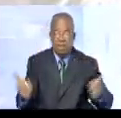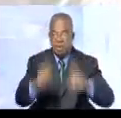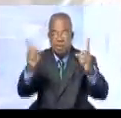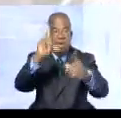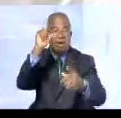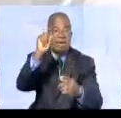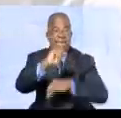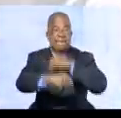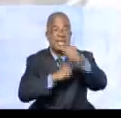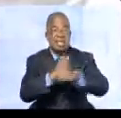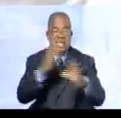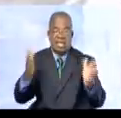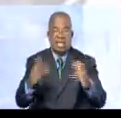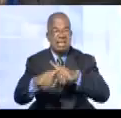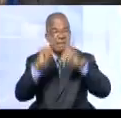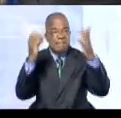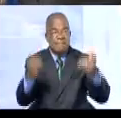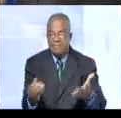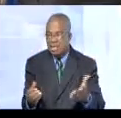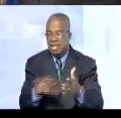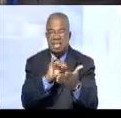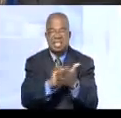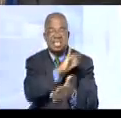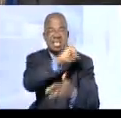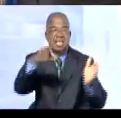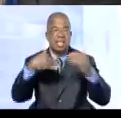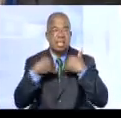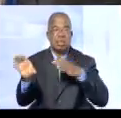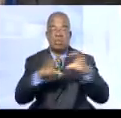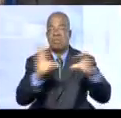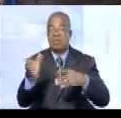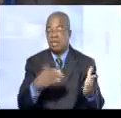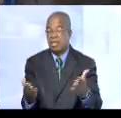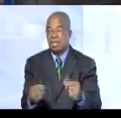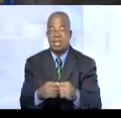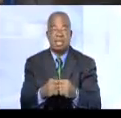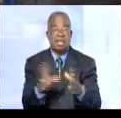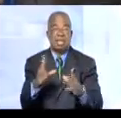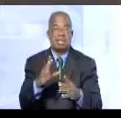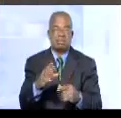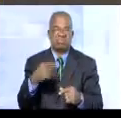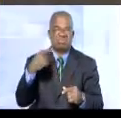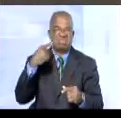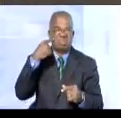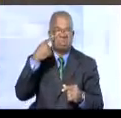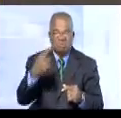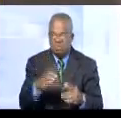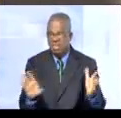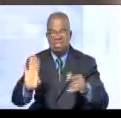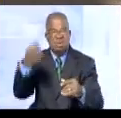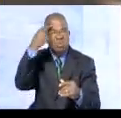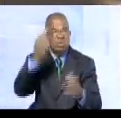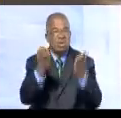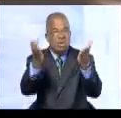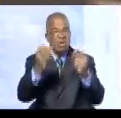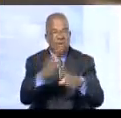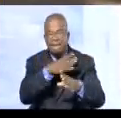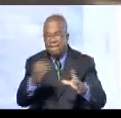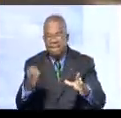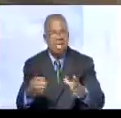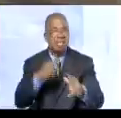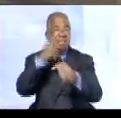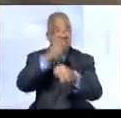Les réalisations actuelles et futures des infrastructures scolaires traduisent donc la volonté de l'État de reprendre sa